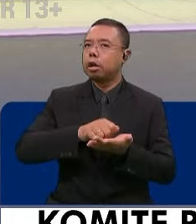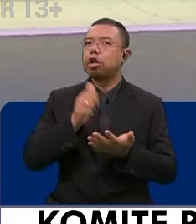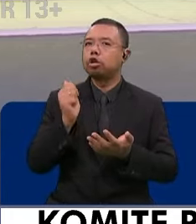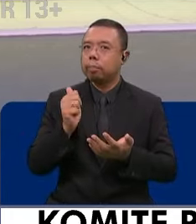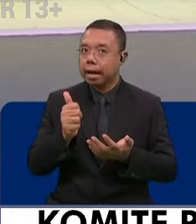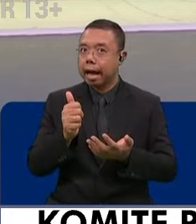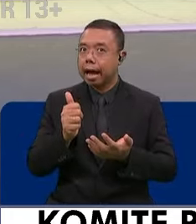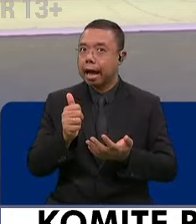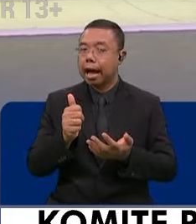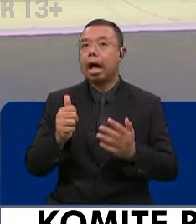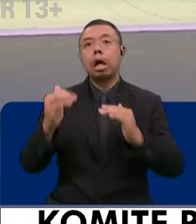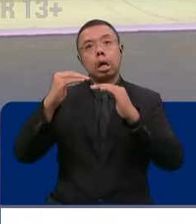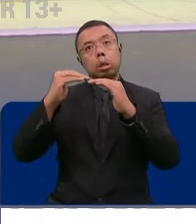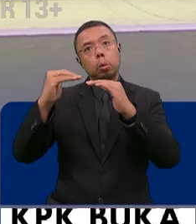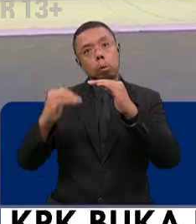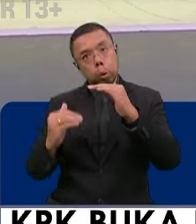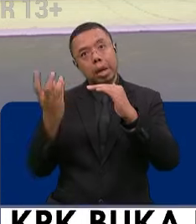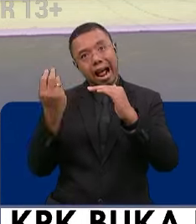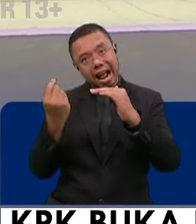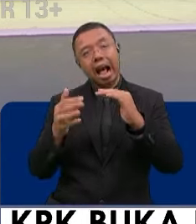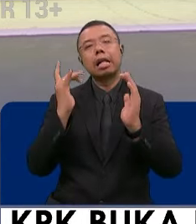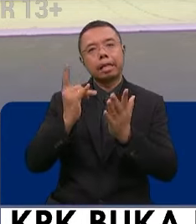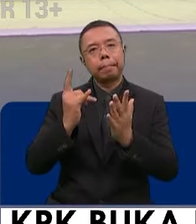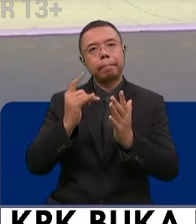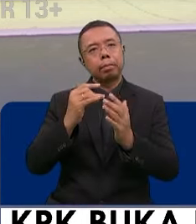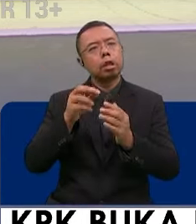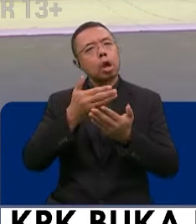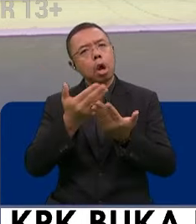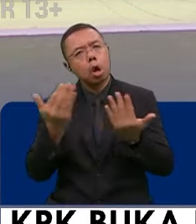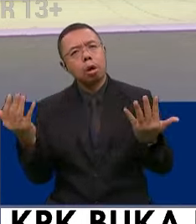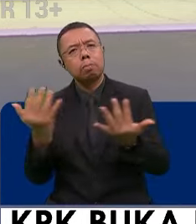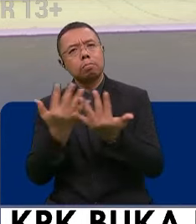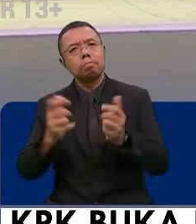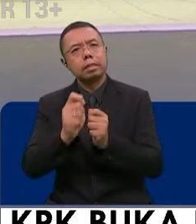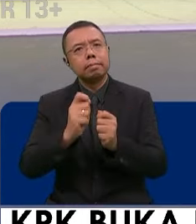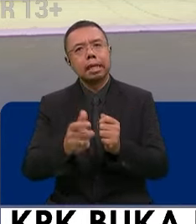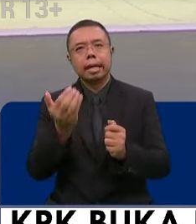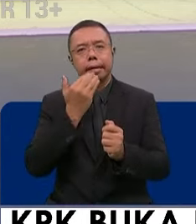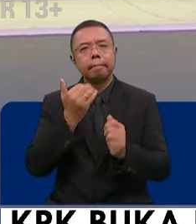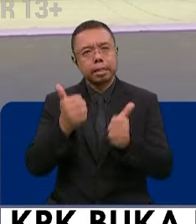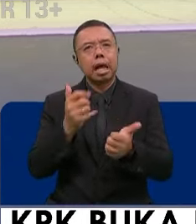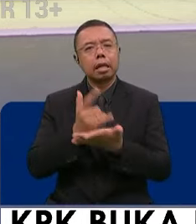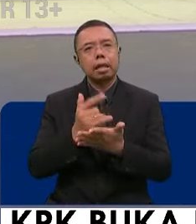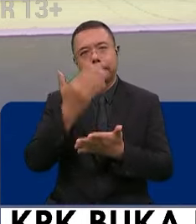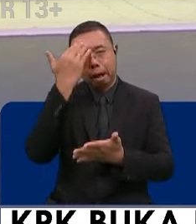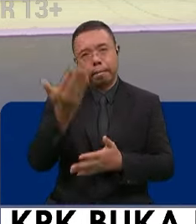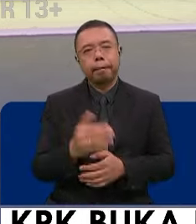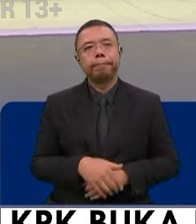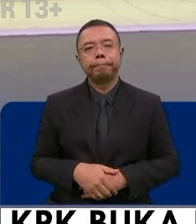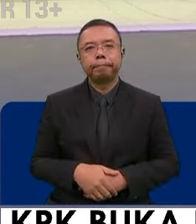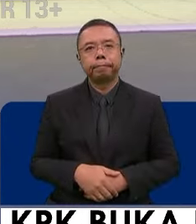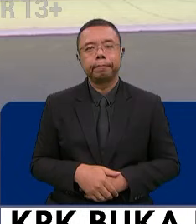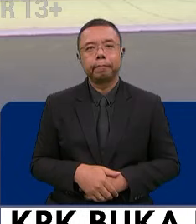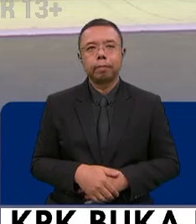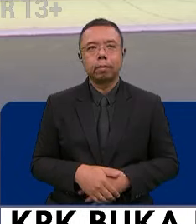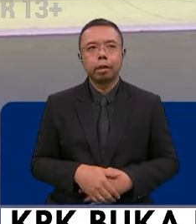ini, bahkan deflasi, itu bisa tetap terjaga, daya beli masyarakat khususnya di Madiun tetap terjaga? Apa yang dilakukan Pak Edi?